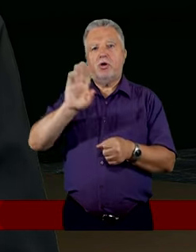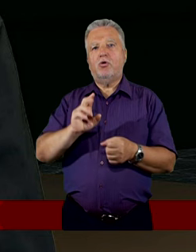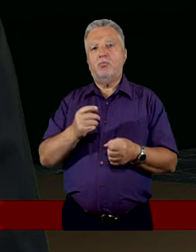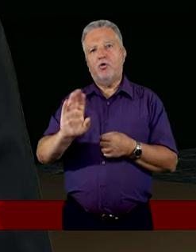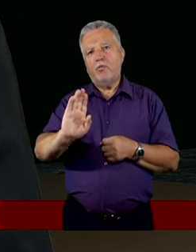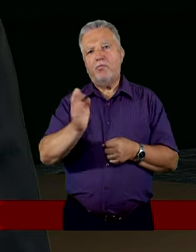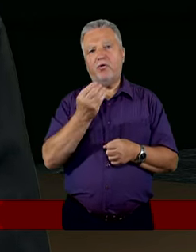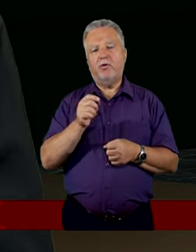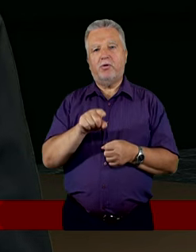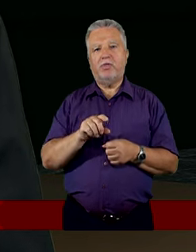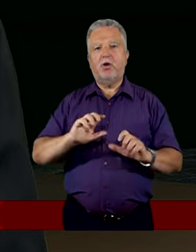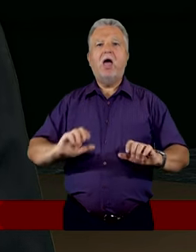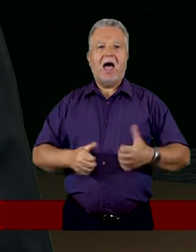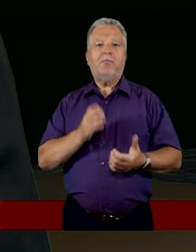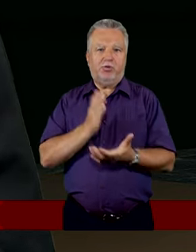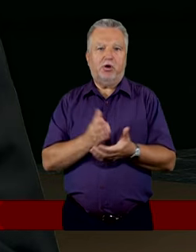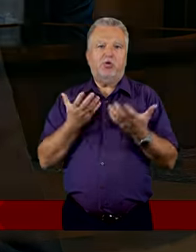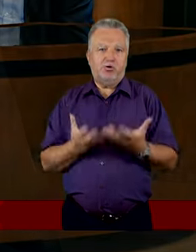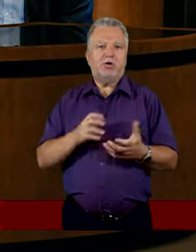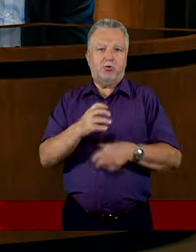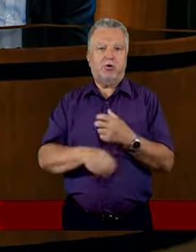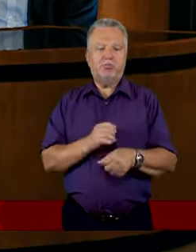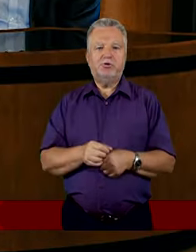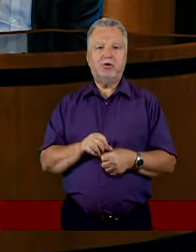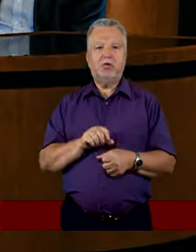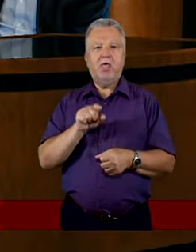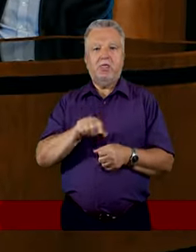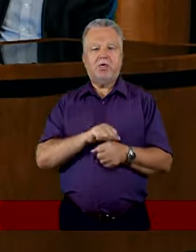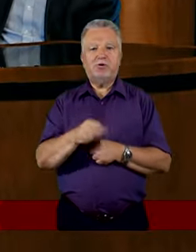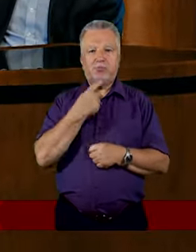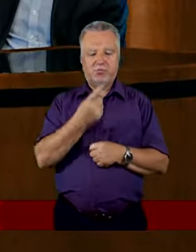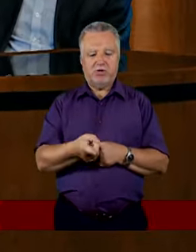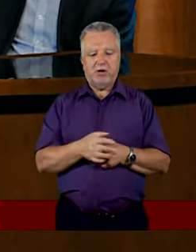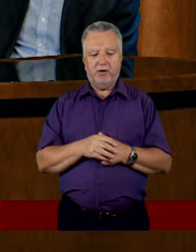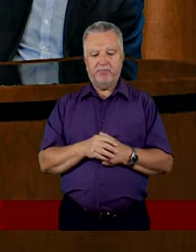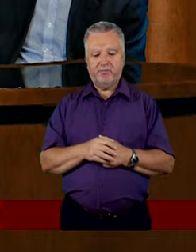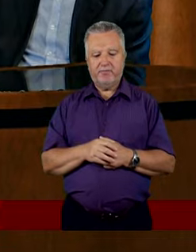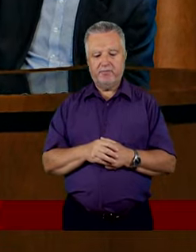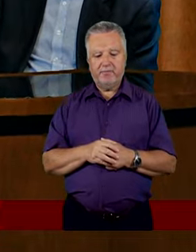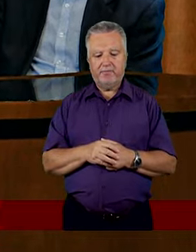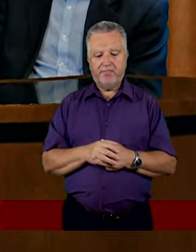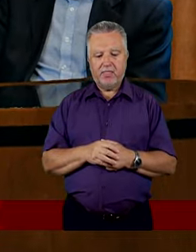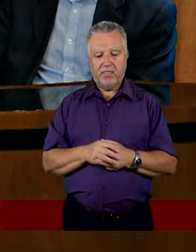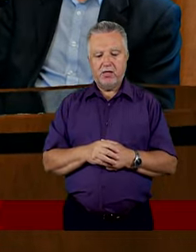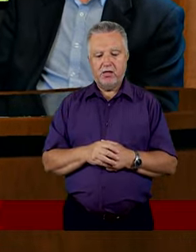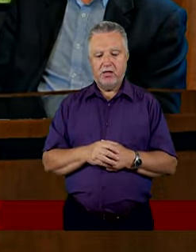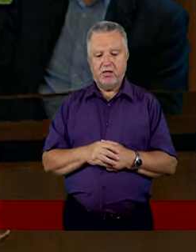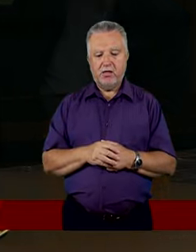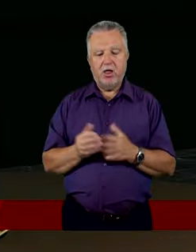przeznaczył, czego powołał, tylko żeby on chciał to robić. Tam jest powiedziane, może przeczytasz, Halinko, widzę, że masz otwarty